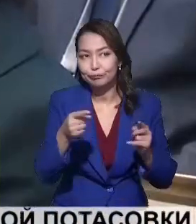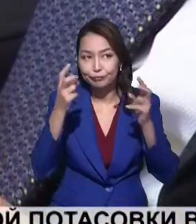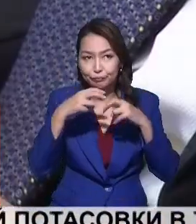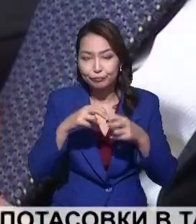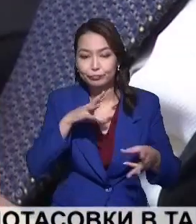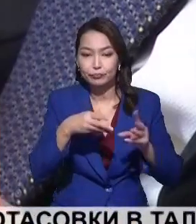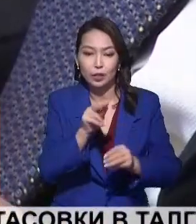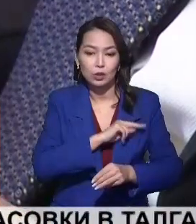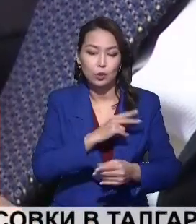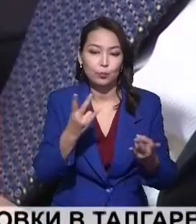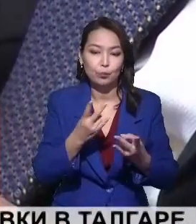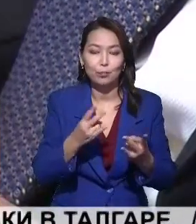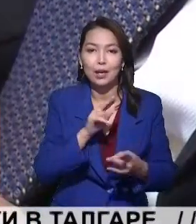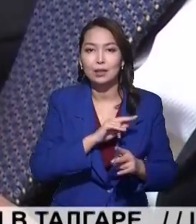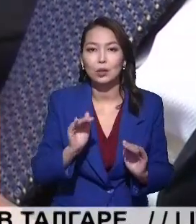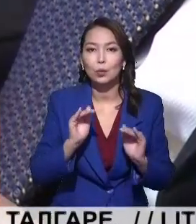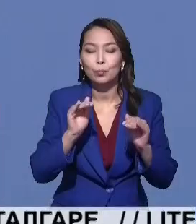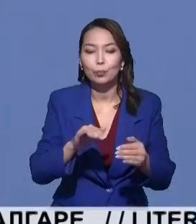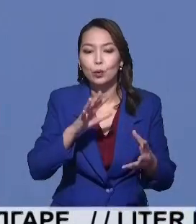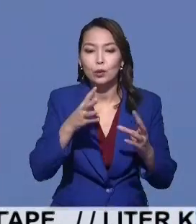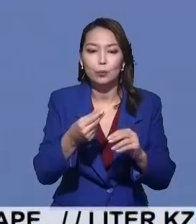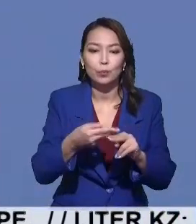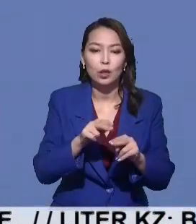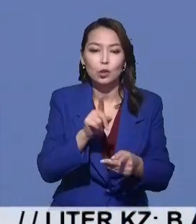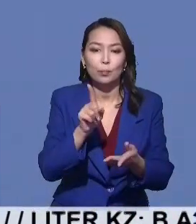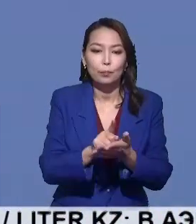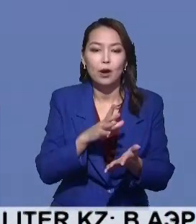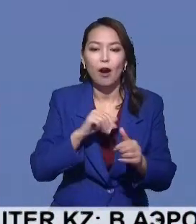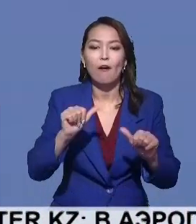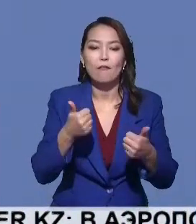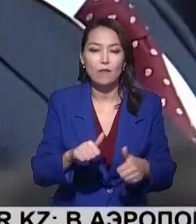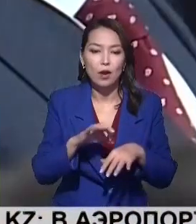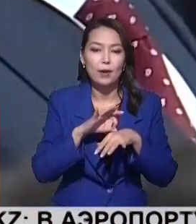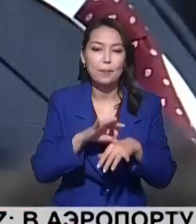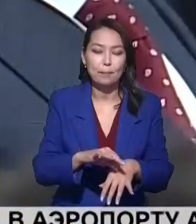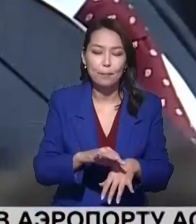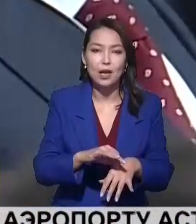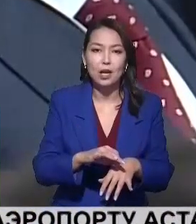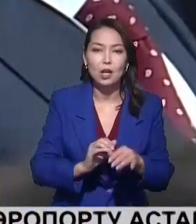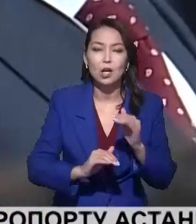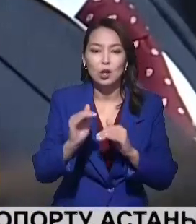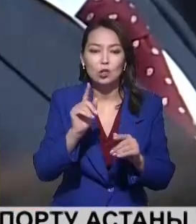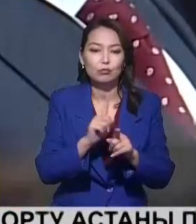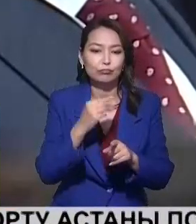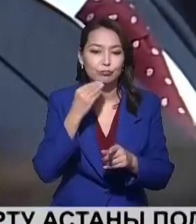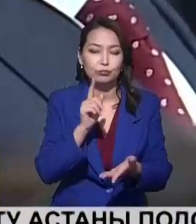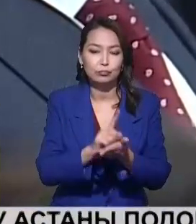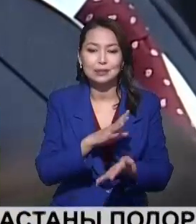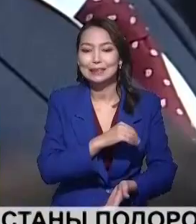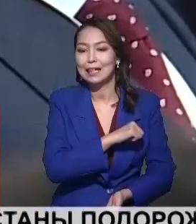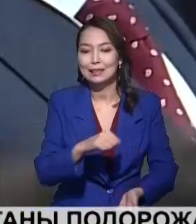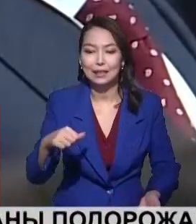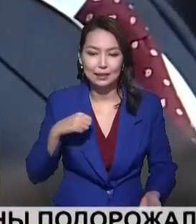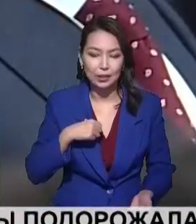работу. Кадровый состав кассационных судов должен быть сформирован из числа наиболее опытных судей.